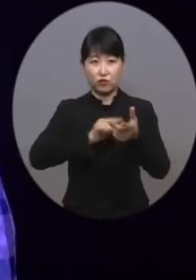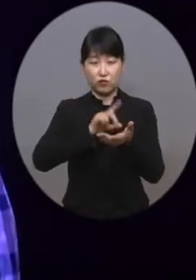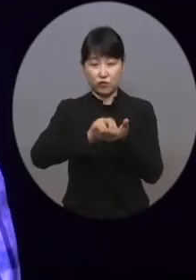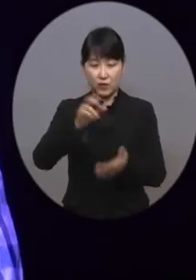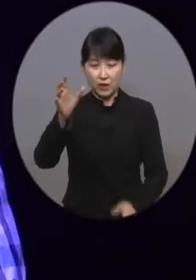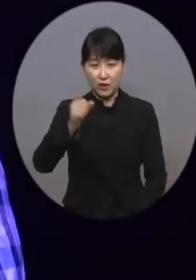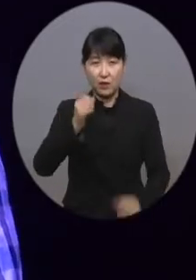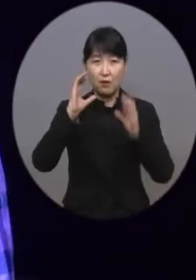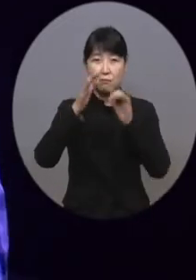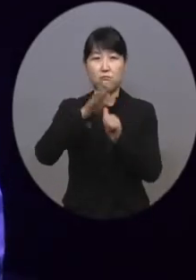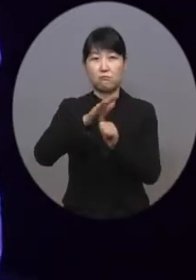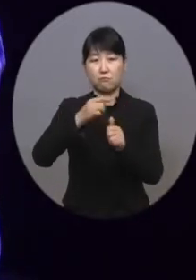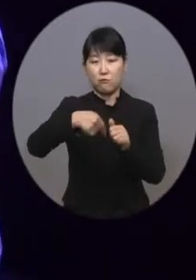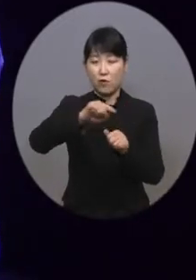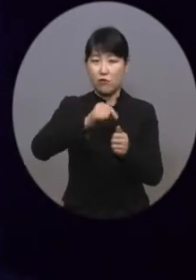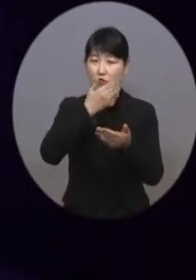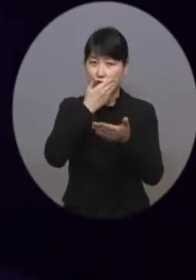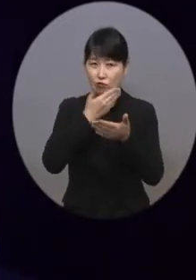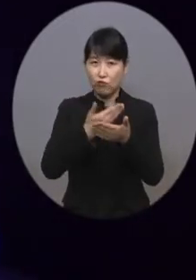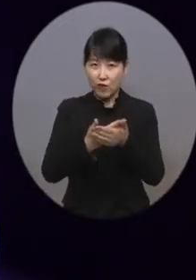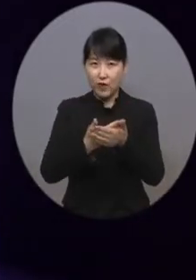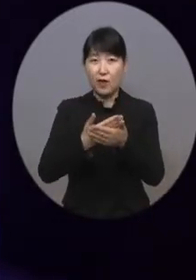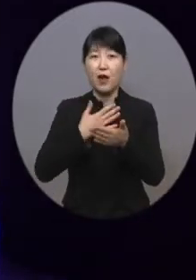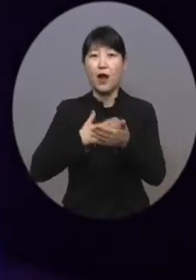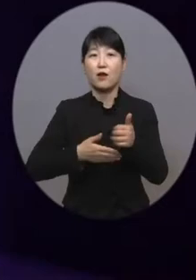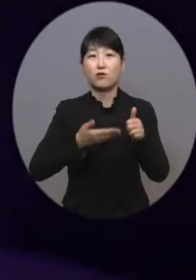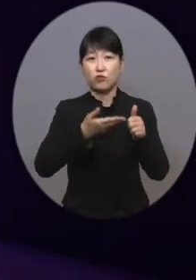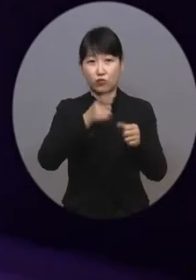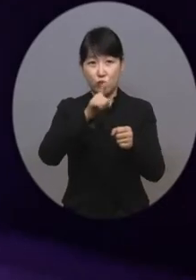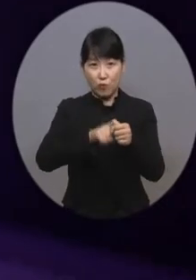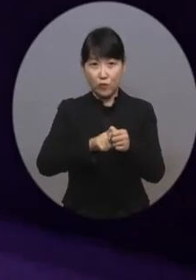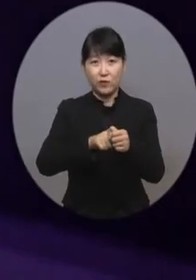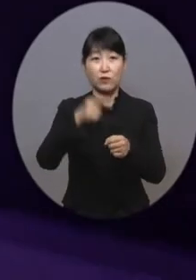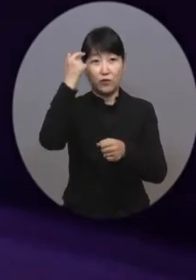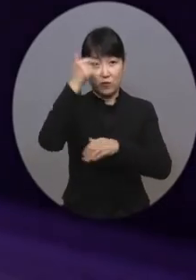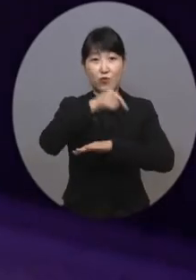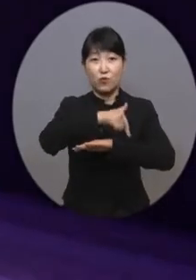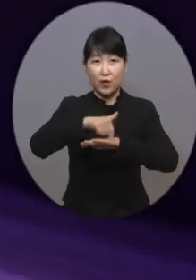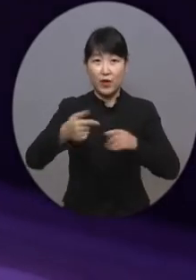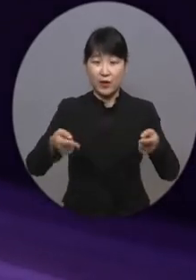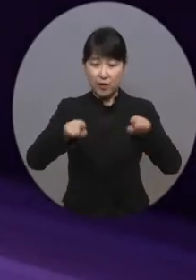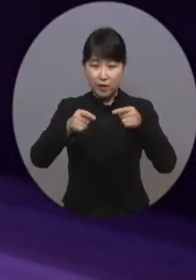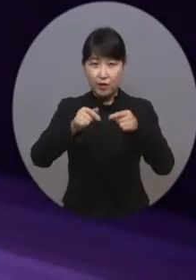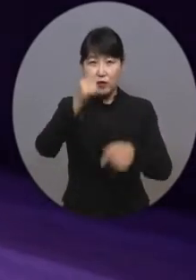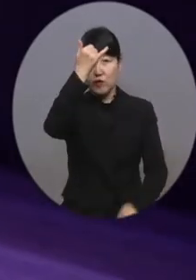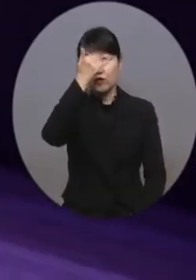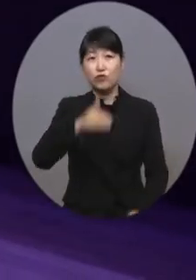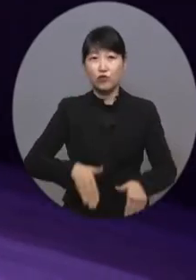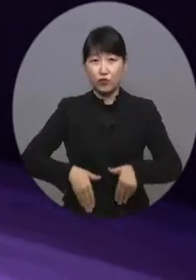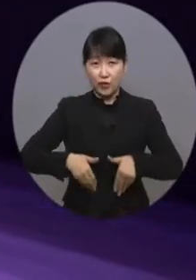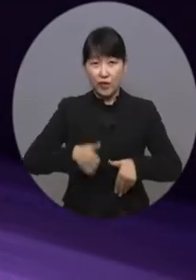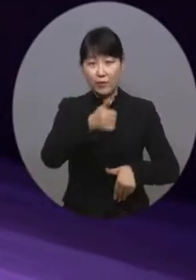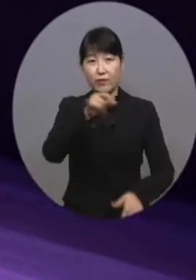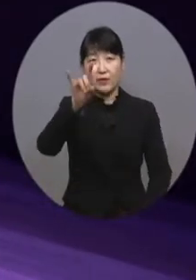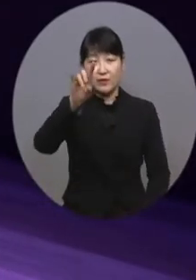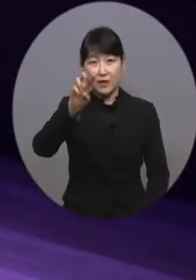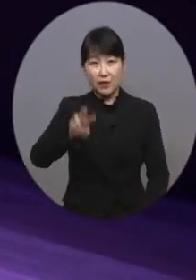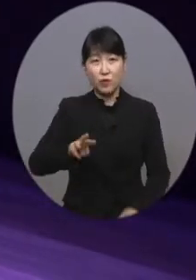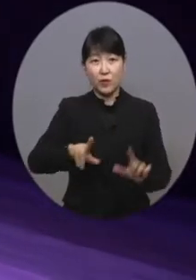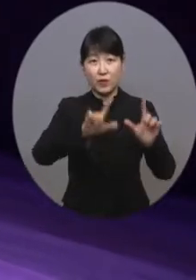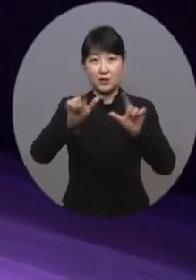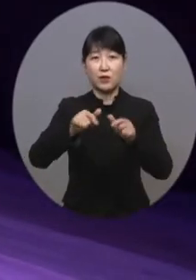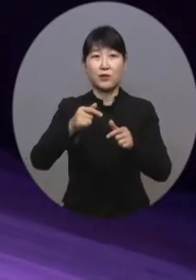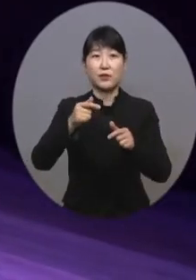어린이들에게 환경의 중요성을 알리고자 기획되었으며 예선에서 충남 세종 거주 초등학생 1,000여 명이